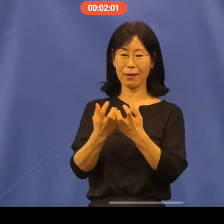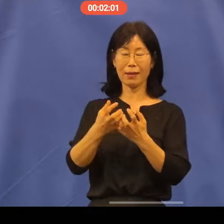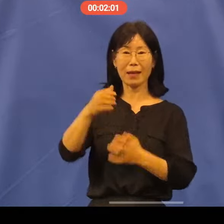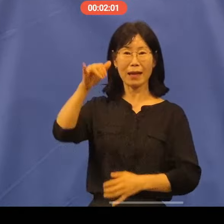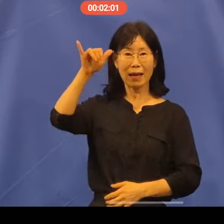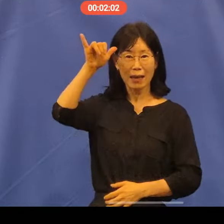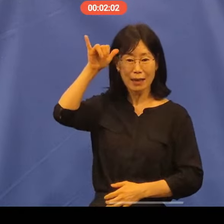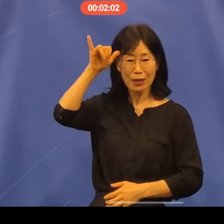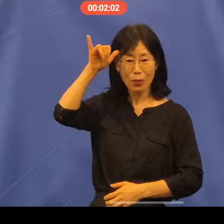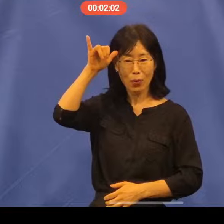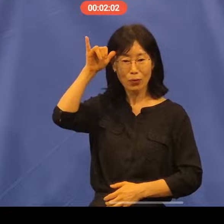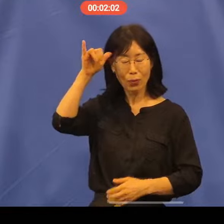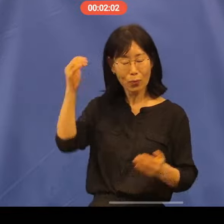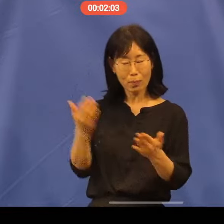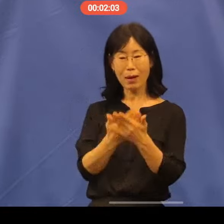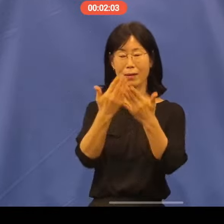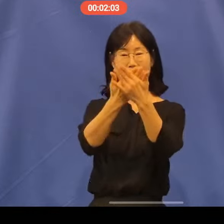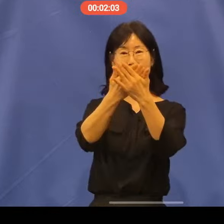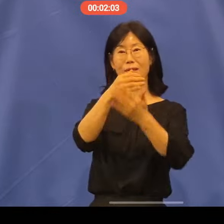모든 것 다 배워.